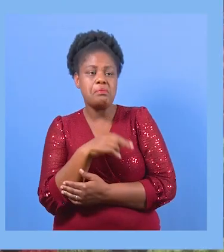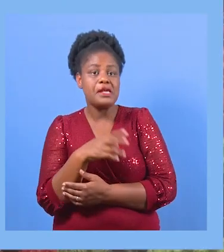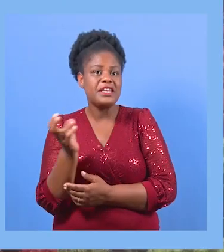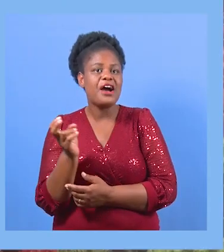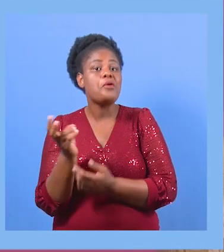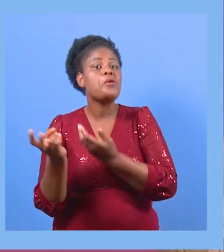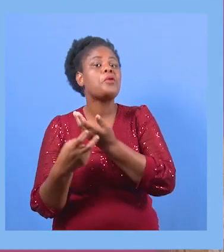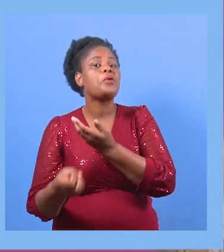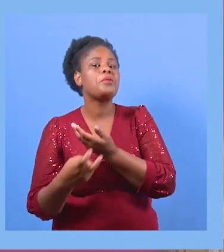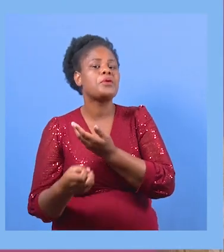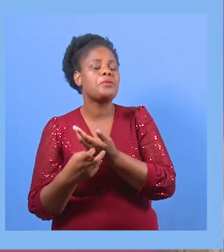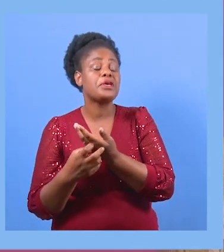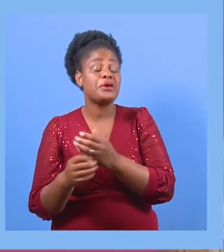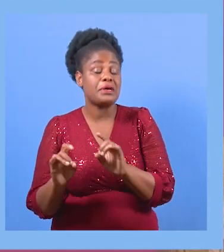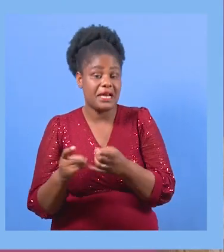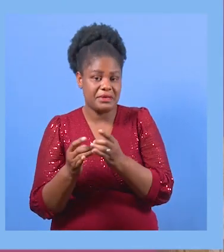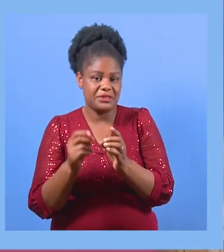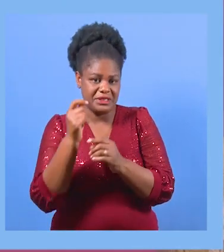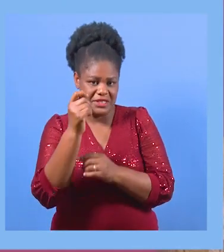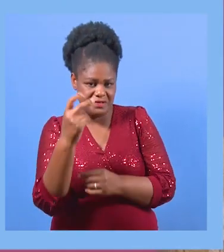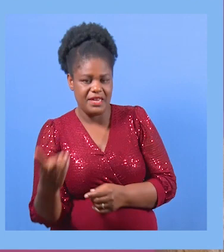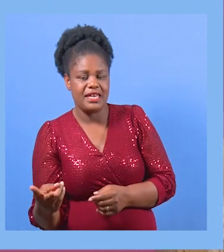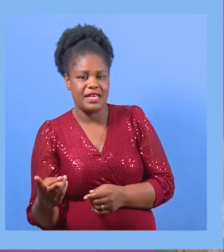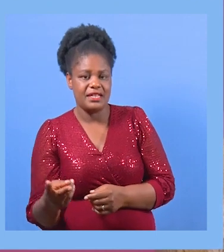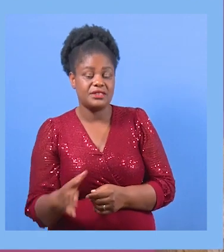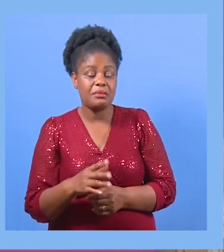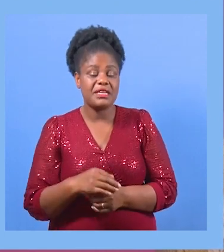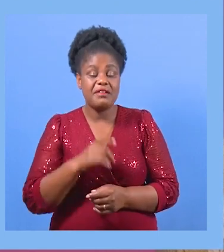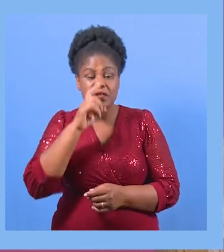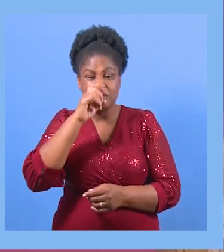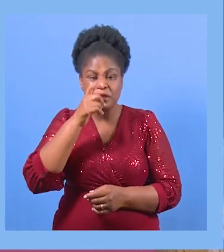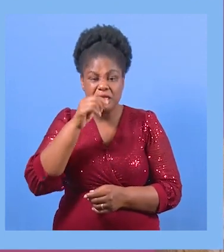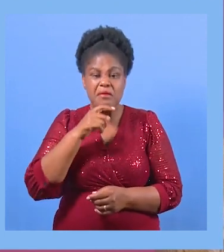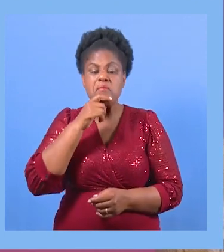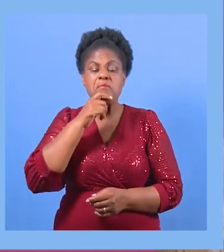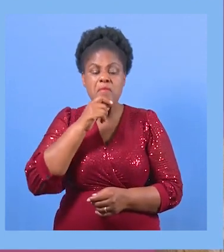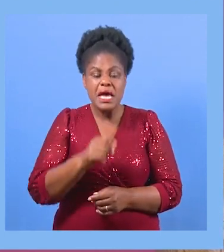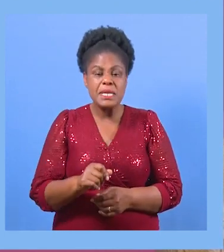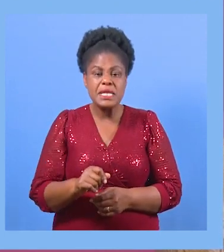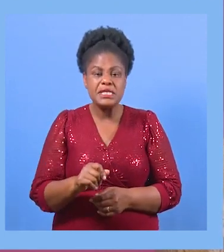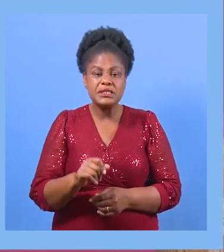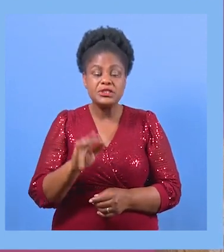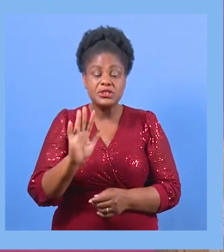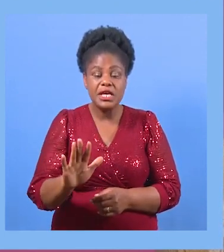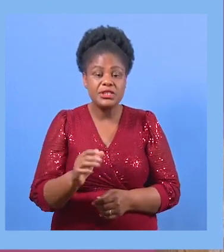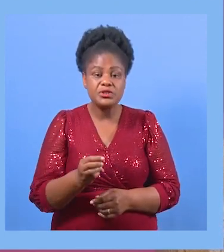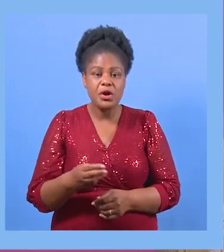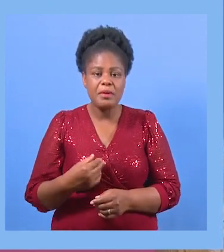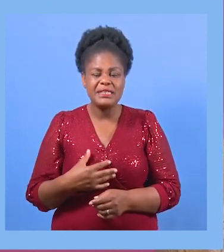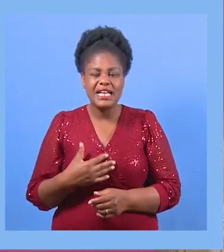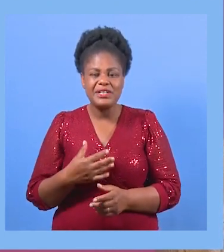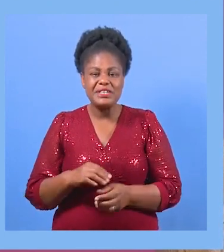zvakare boka revamwe vanhurume vanonziwo vachirungu manarcissist men. Uyu munhurume anonyepedzera kuratidza rudo pane